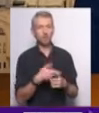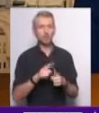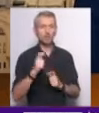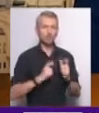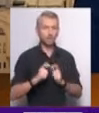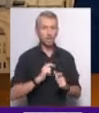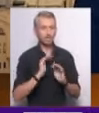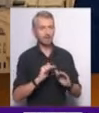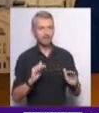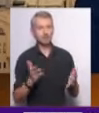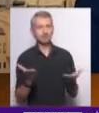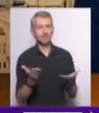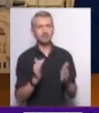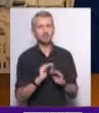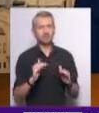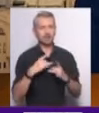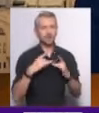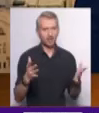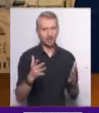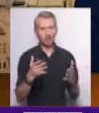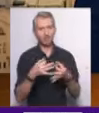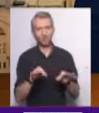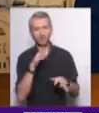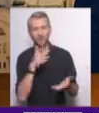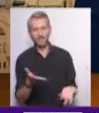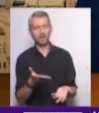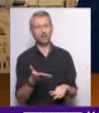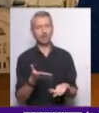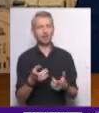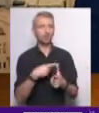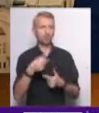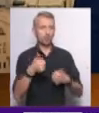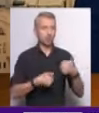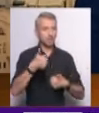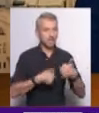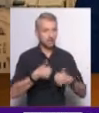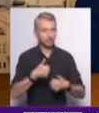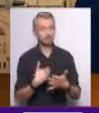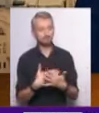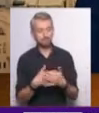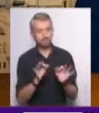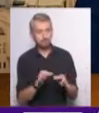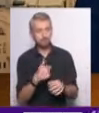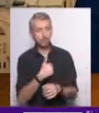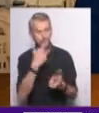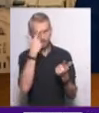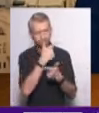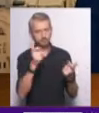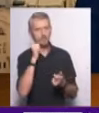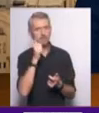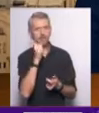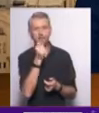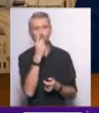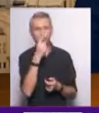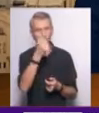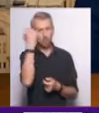це якісь дитячі свята, чи дозвілля, чи турніри якісь. До речі, хотів би проанонсувати. От завтра в парку